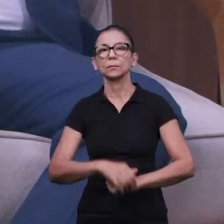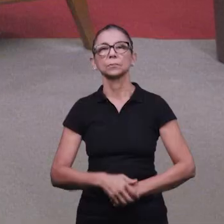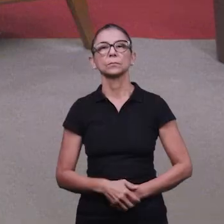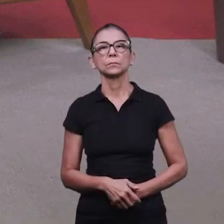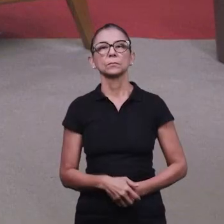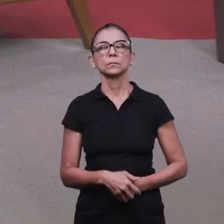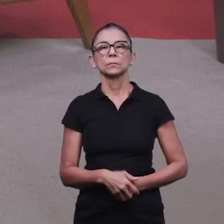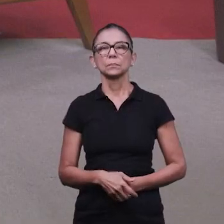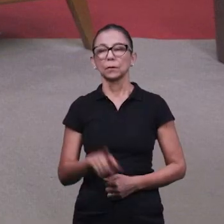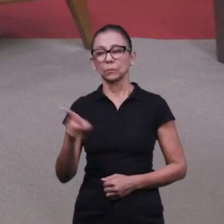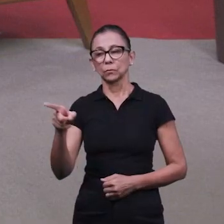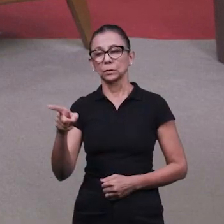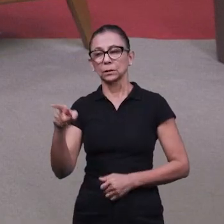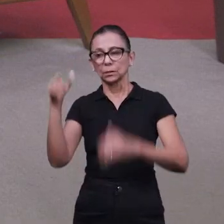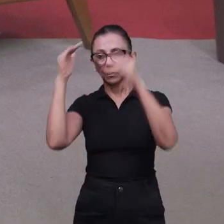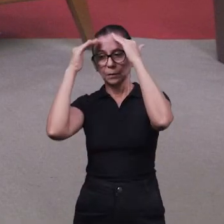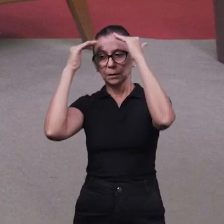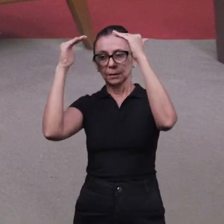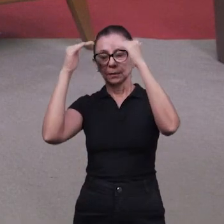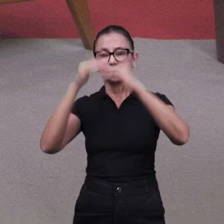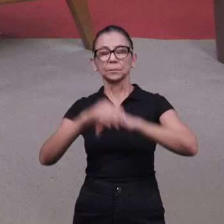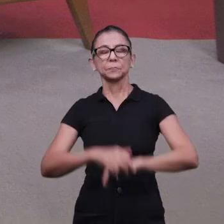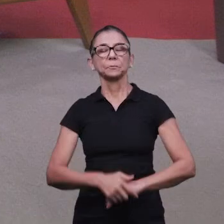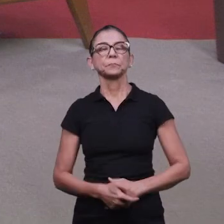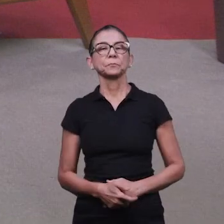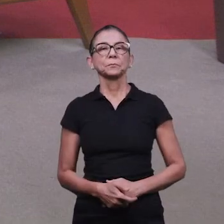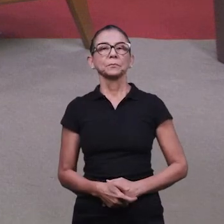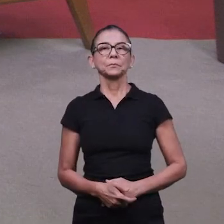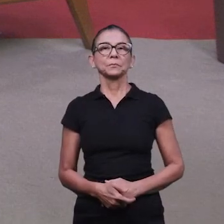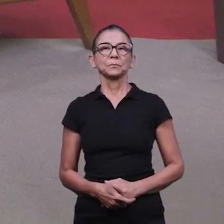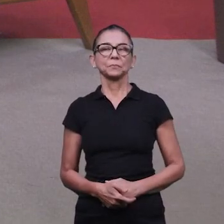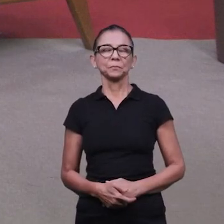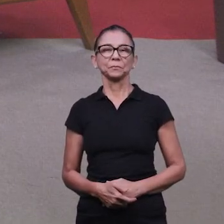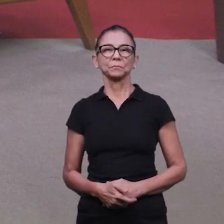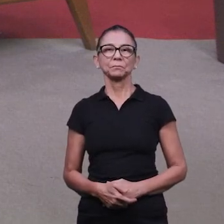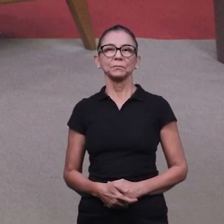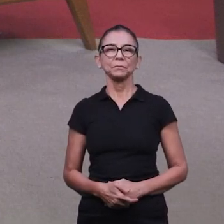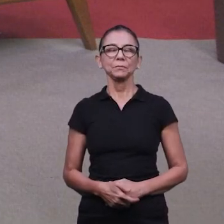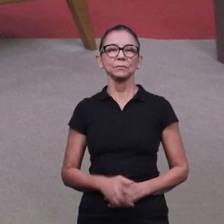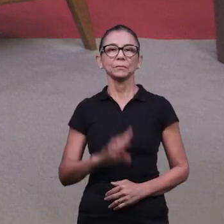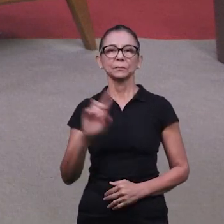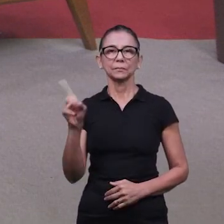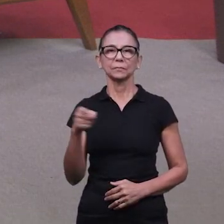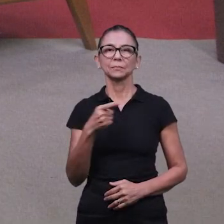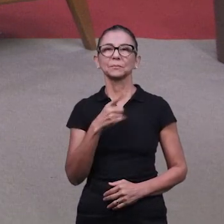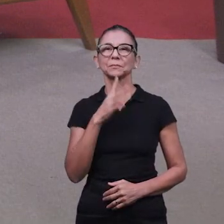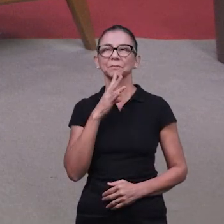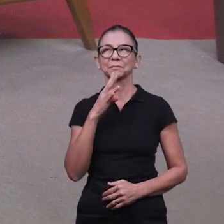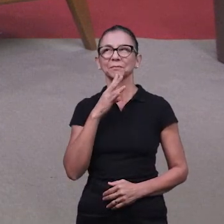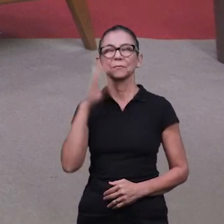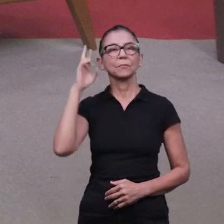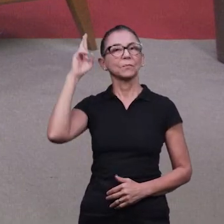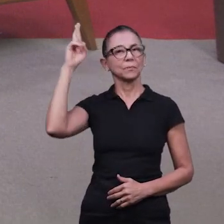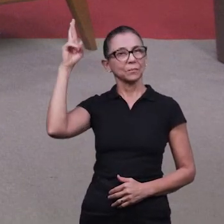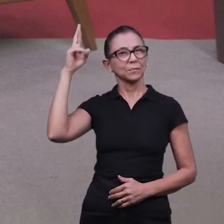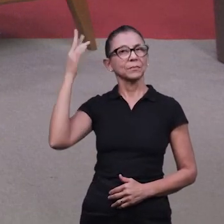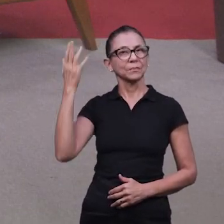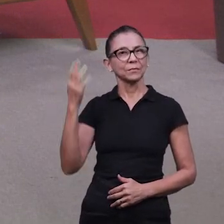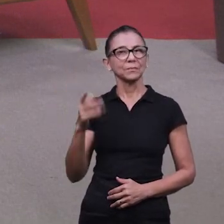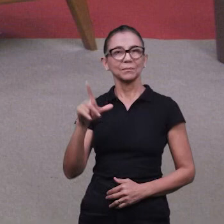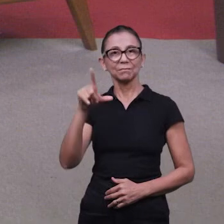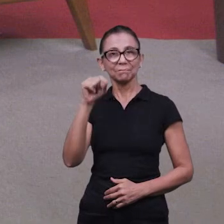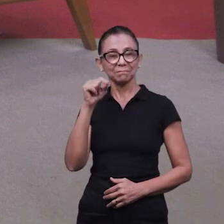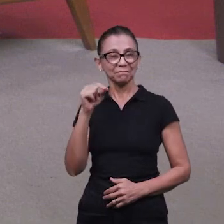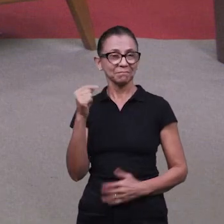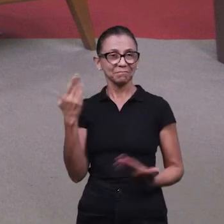délivrance, et maintenant, tu vas vivre en obéissance. Quelle merveille! Et nous qui connaissons le Seigneur, et nous avons fait ce choix